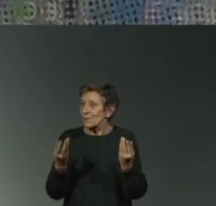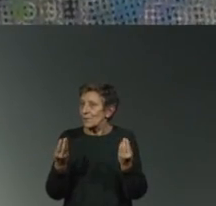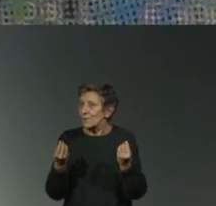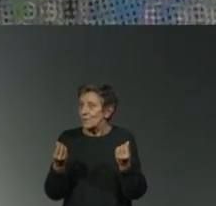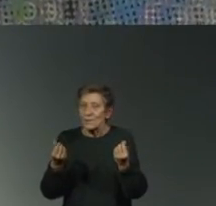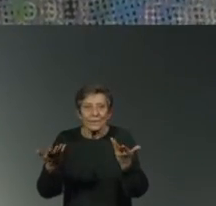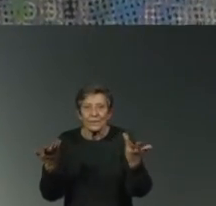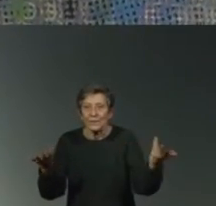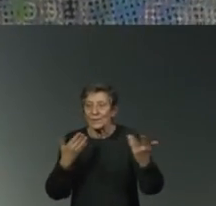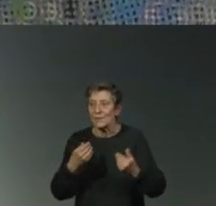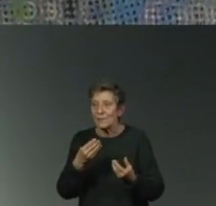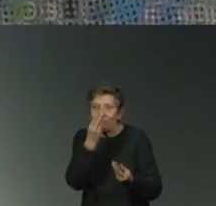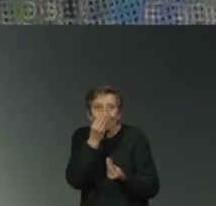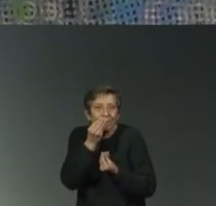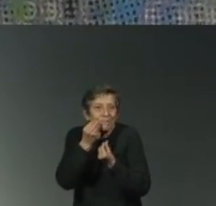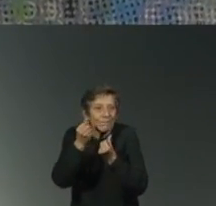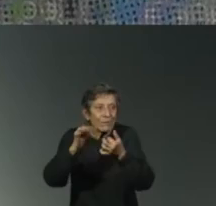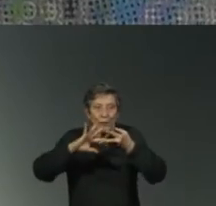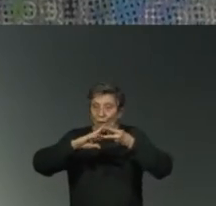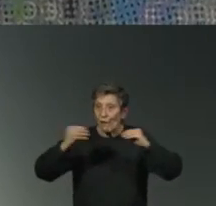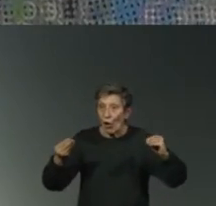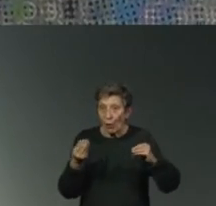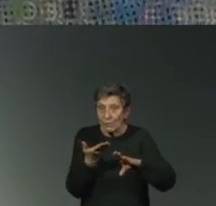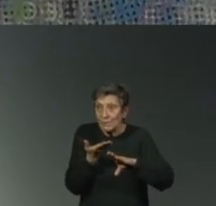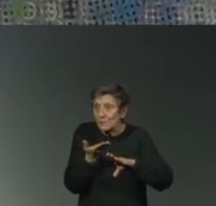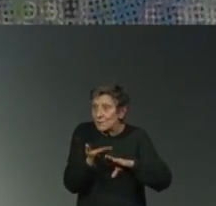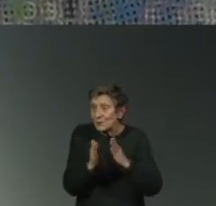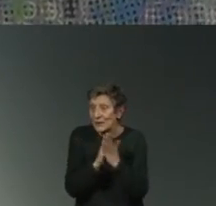dans le fait que cette intuition que j'avais de la forme de Cendrillon était bonne par